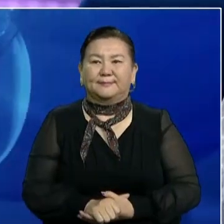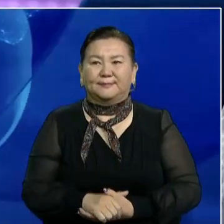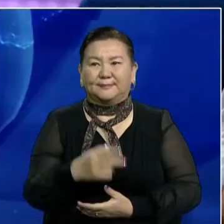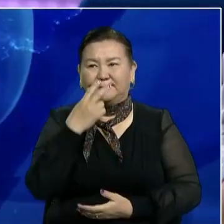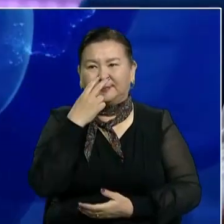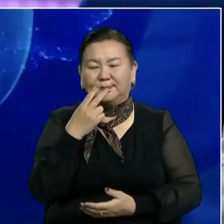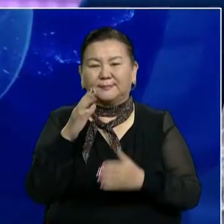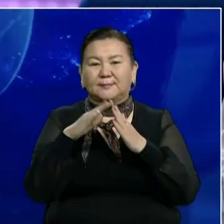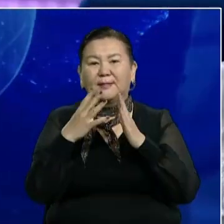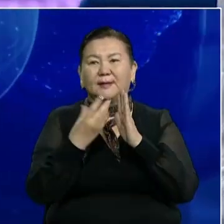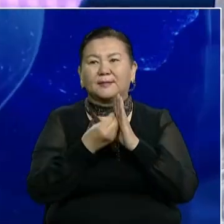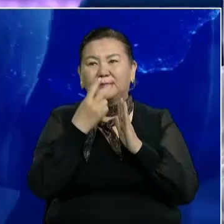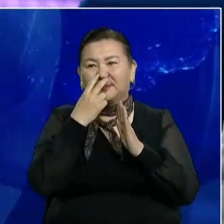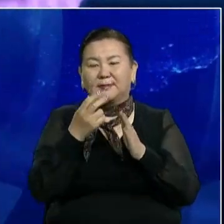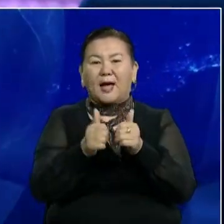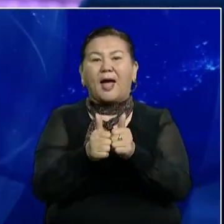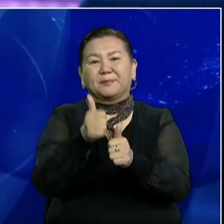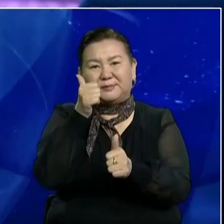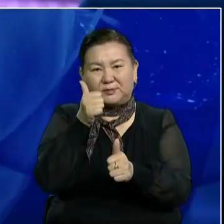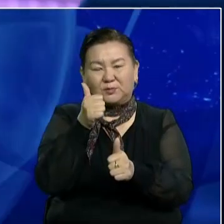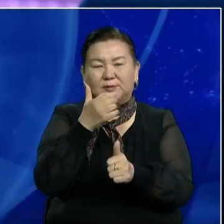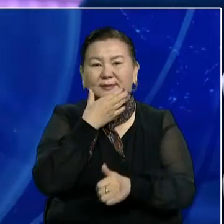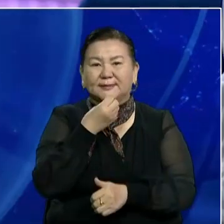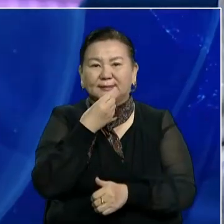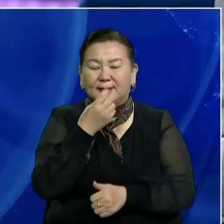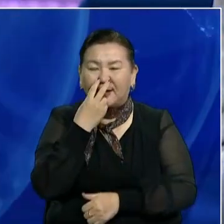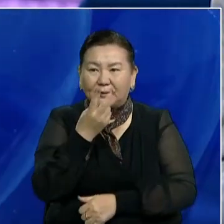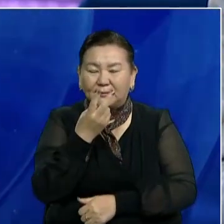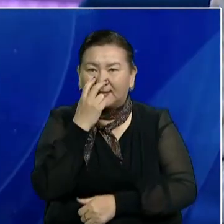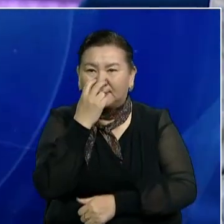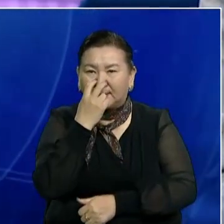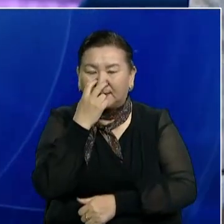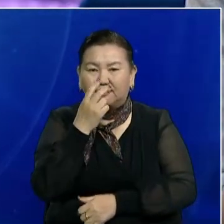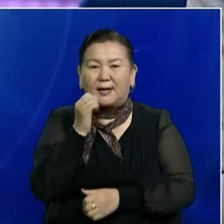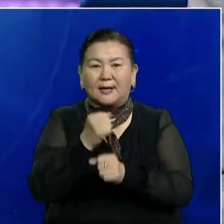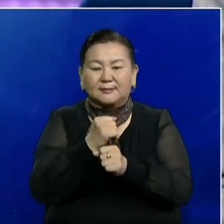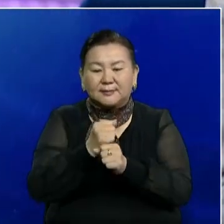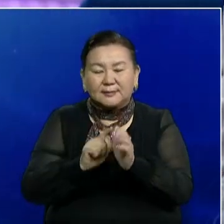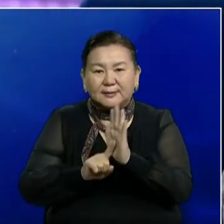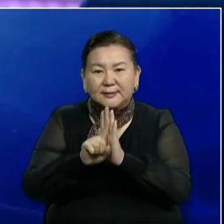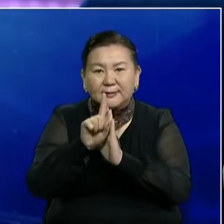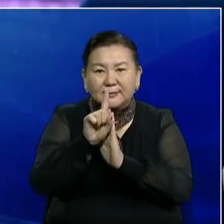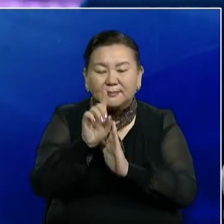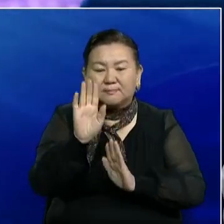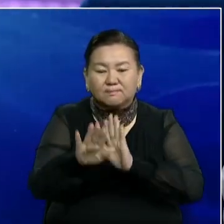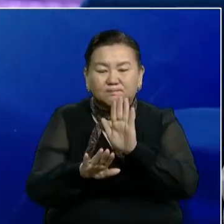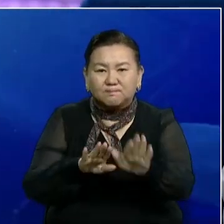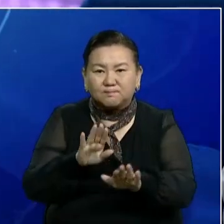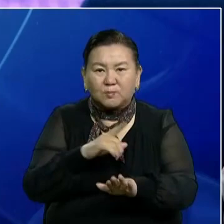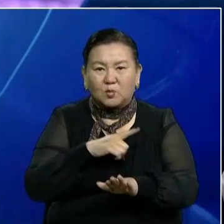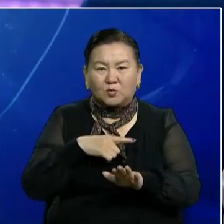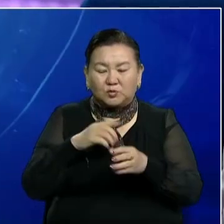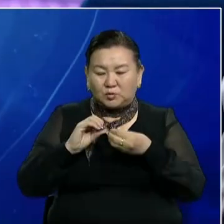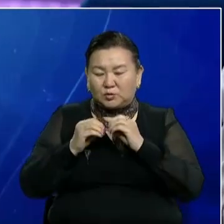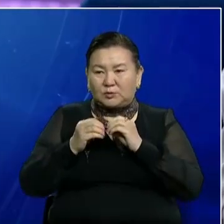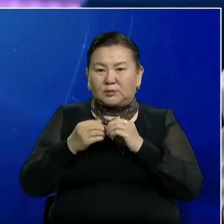Тэгээ гэр бүлийнх нь бас харж байгаа бах. Тэгээ амжилт хүсье. Ер нь ихтэй ингээд анзаараа тарах юм бол альва нэгэн зүйлийг эхлүүлэн гэдэг чинь өөртөөсөө бас нэг талаараа их эхлэх хэрэгтэй байгаад байдаг